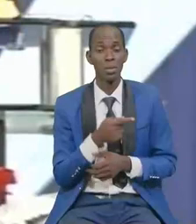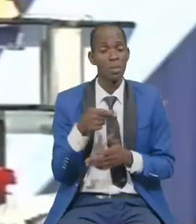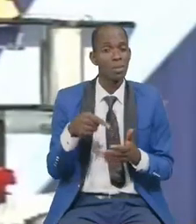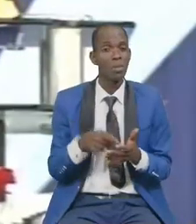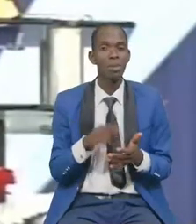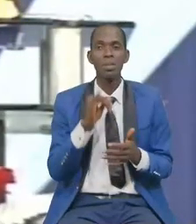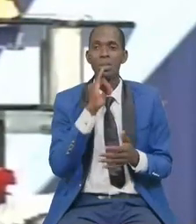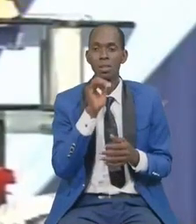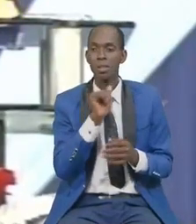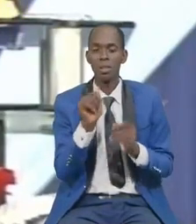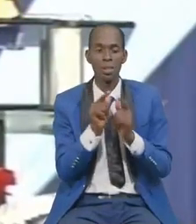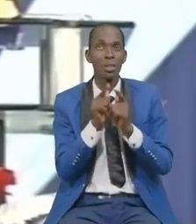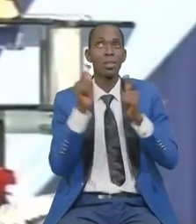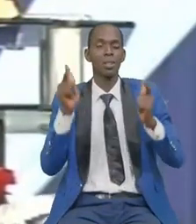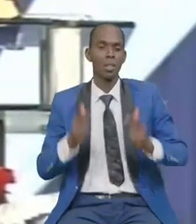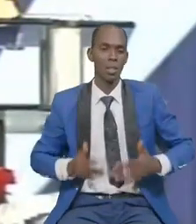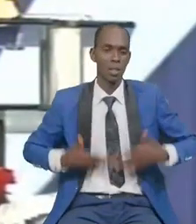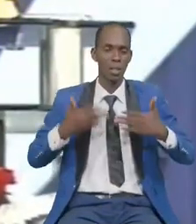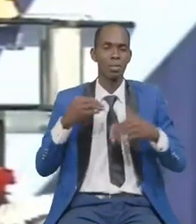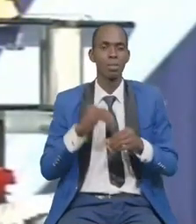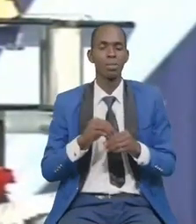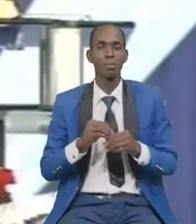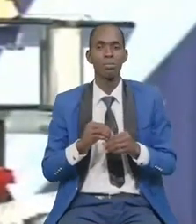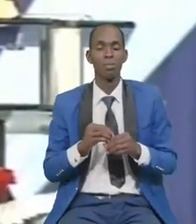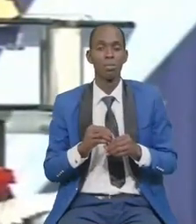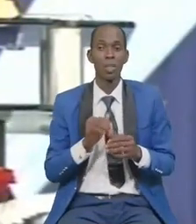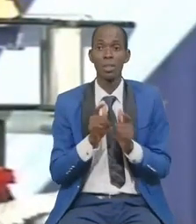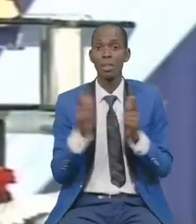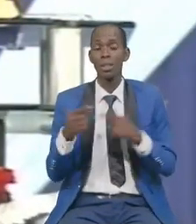C'est un grand jour dans nos vies aujourd'hui.